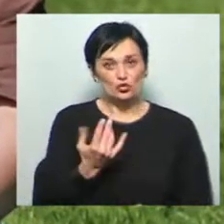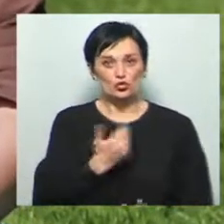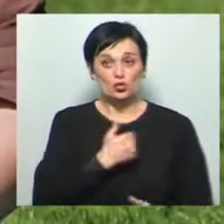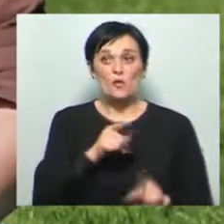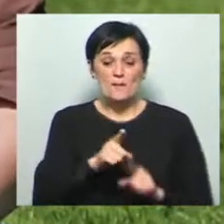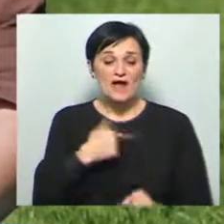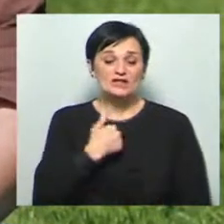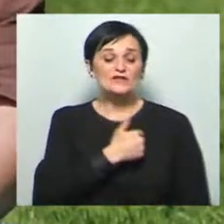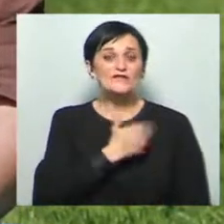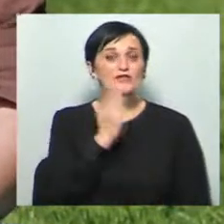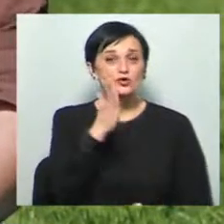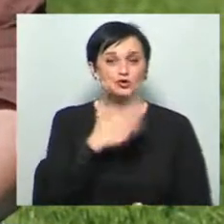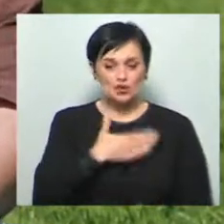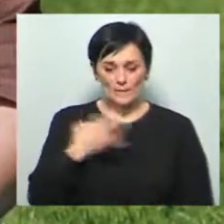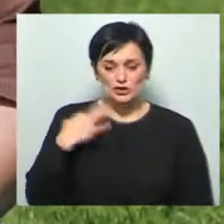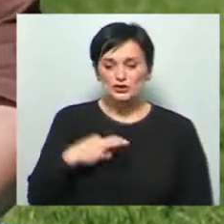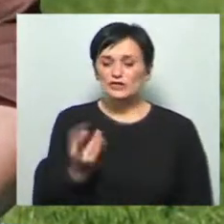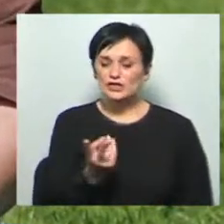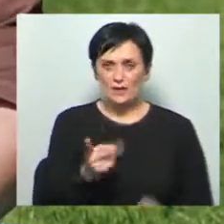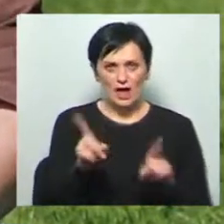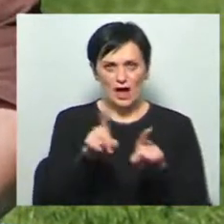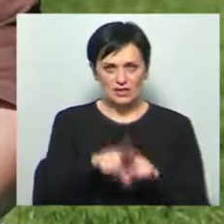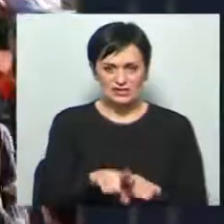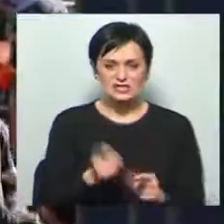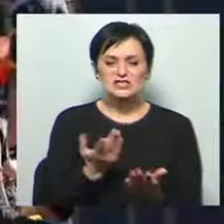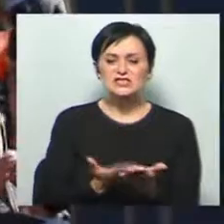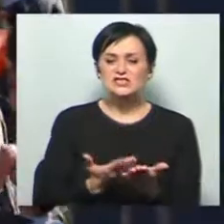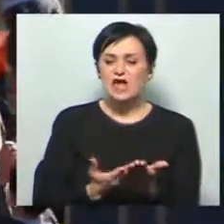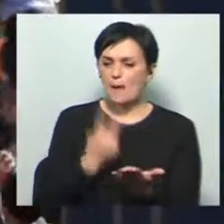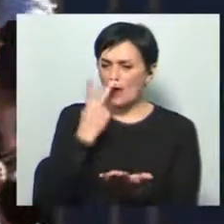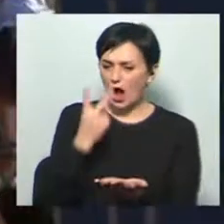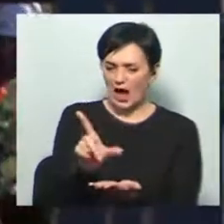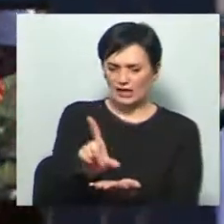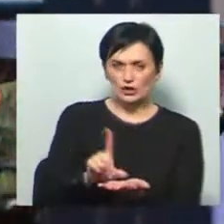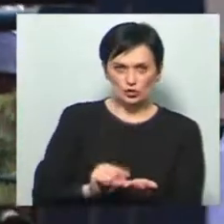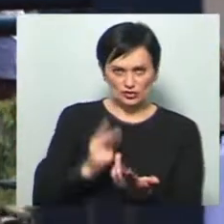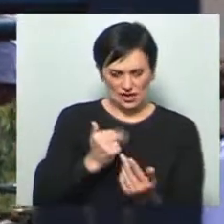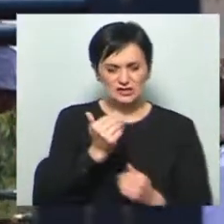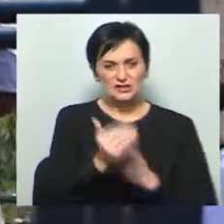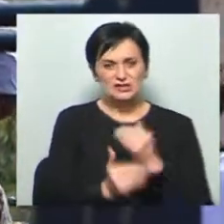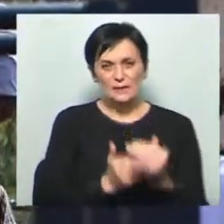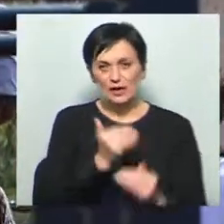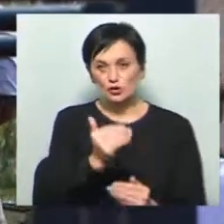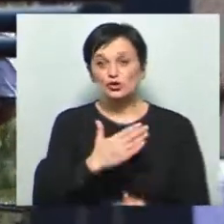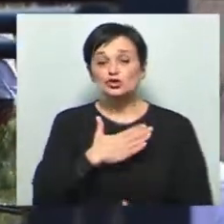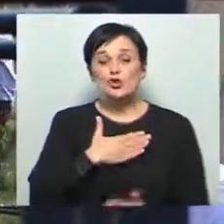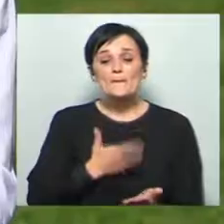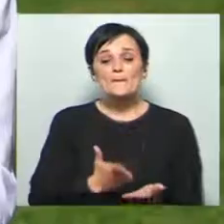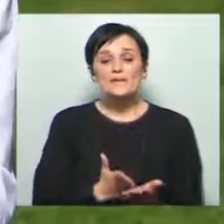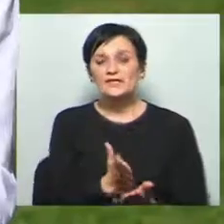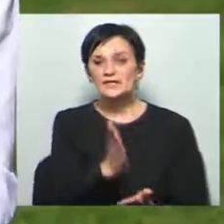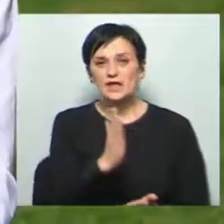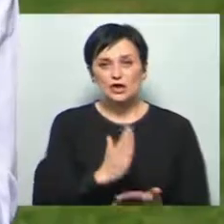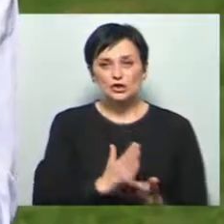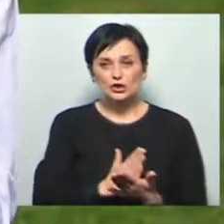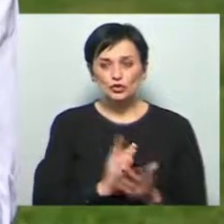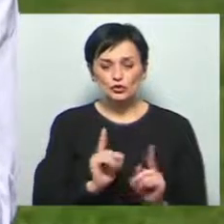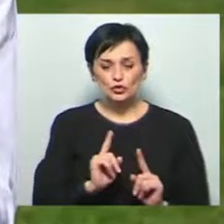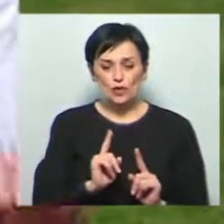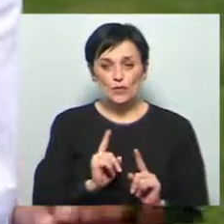მეც ვიცურებ, რომ ჩემი შვილები ესეთები იყვნენ, სამაგალითოები და წარმატებულები. ჩემი მიზანია, რომ